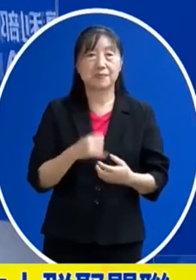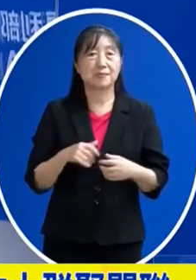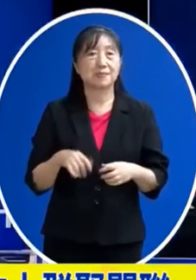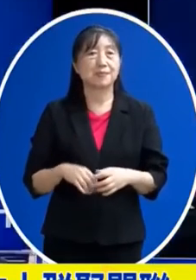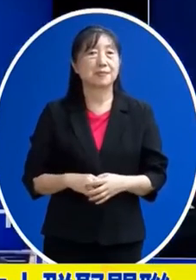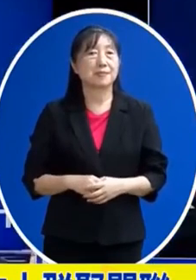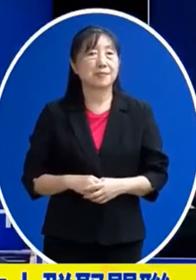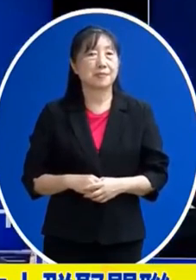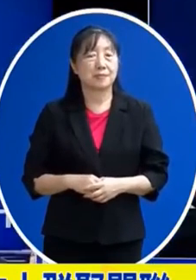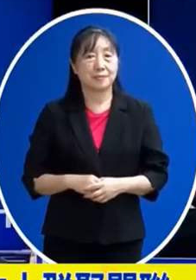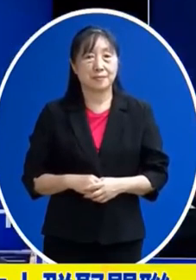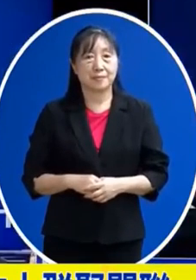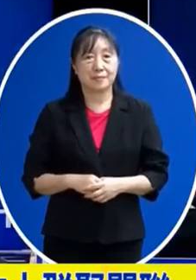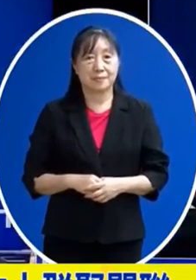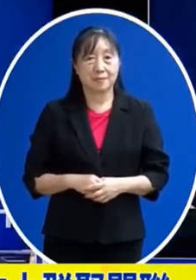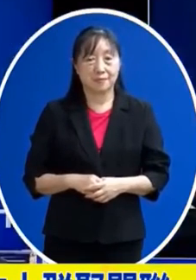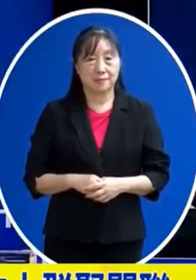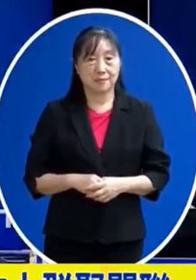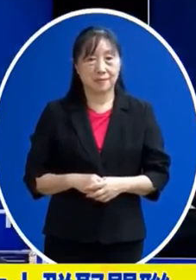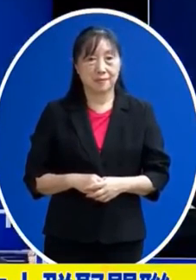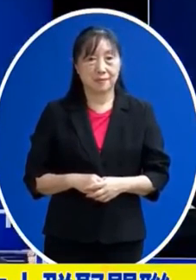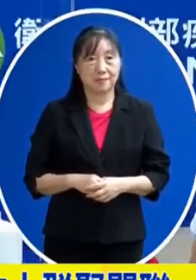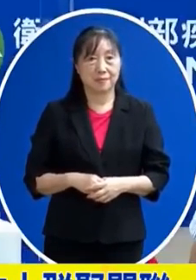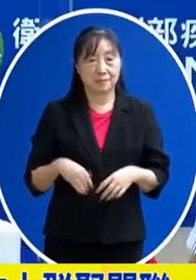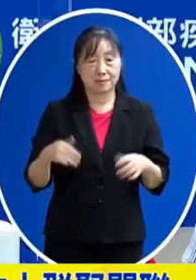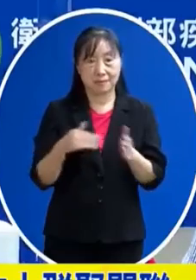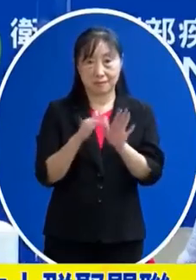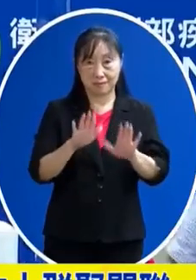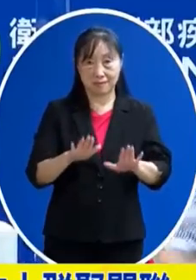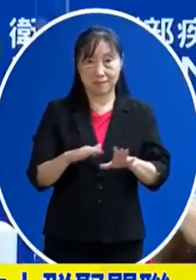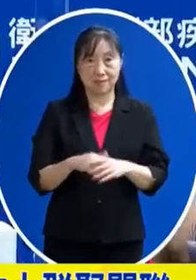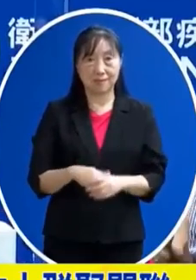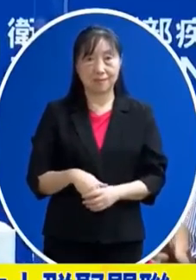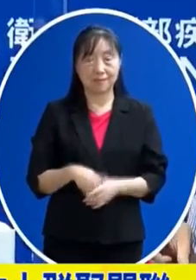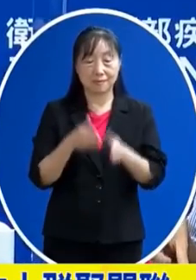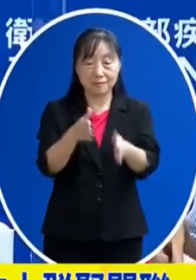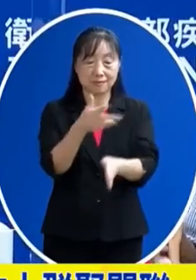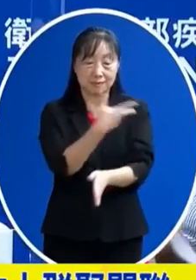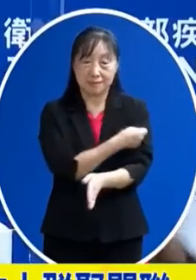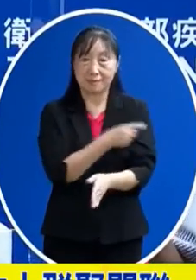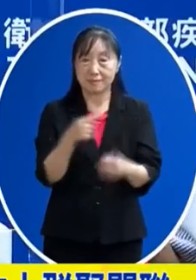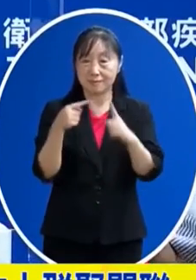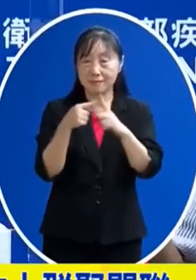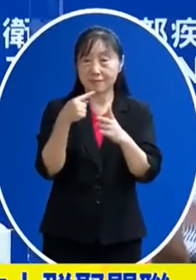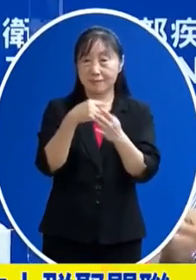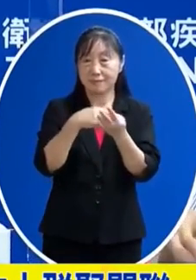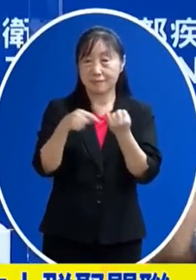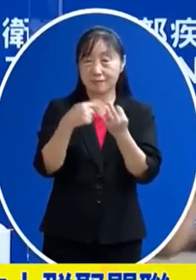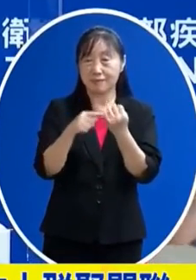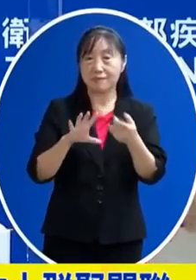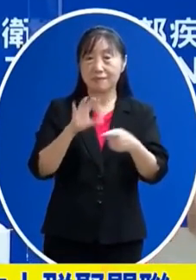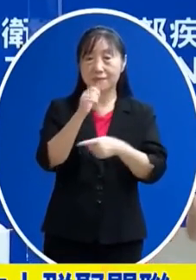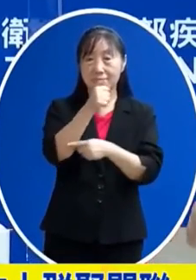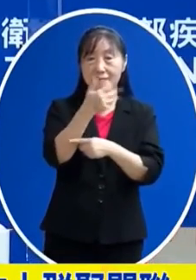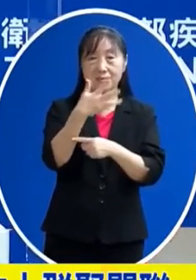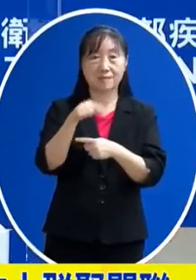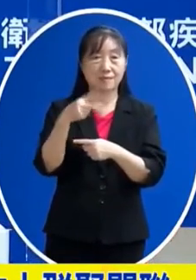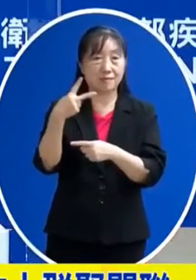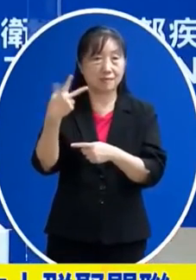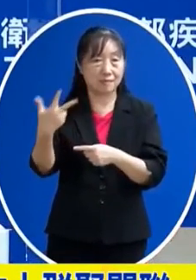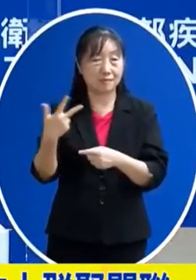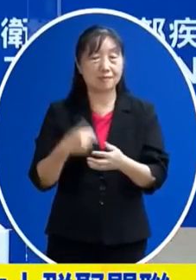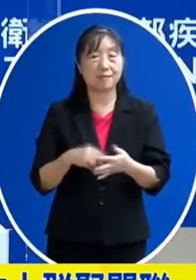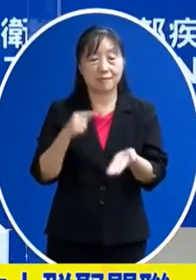上。 好，那截至目前为止，我们在疫苗的接种的人口涵盖率是